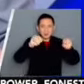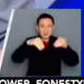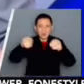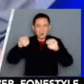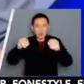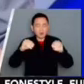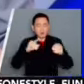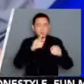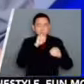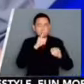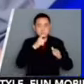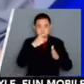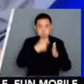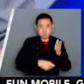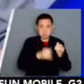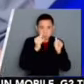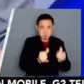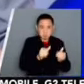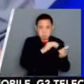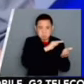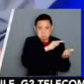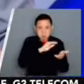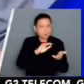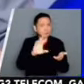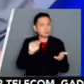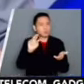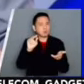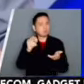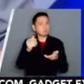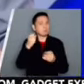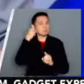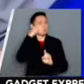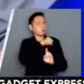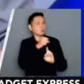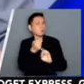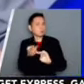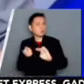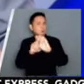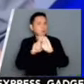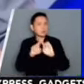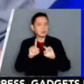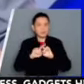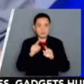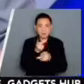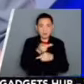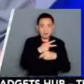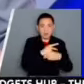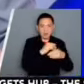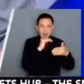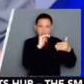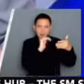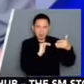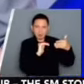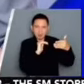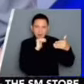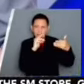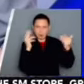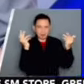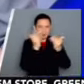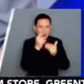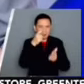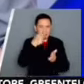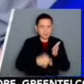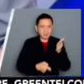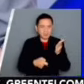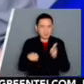calamity. Mayigit 300 klase ng produkto ang hindi umano akma sa tamang presyo batay sa pagsusuri ng ahensya. Yan ang